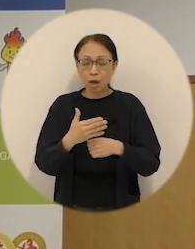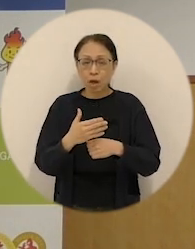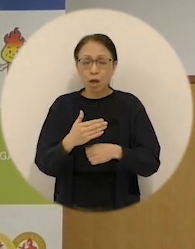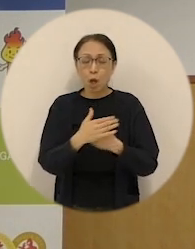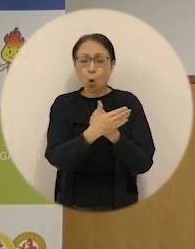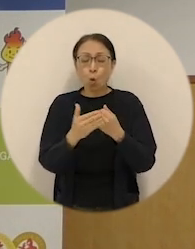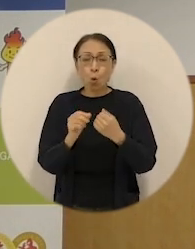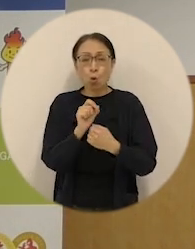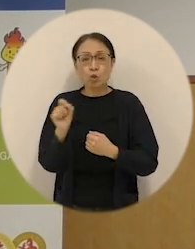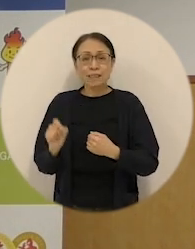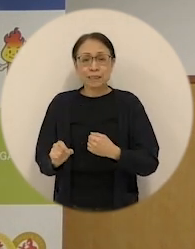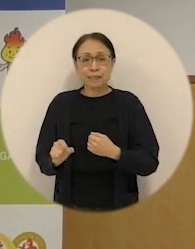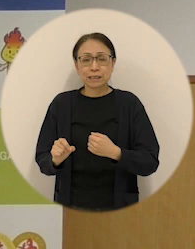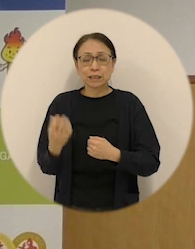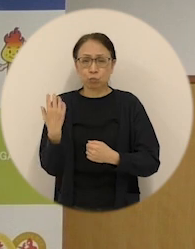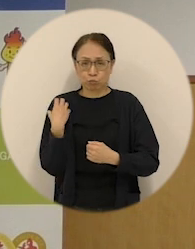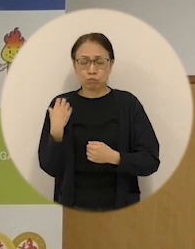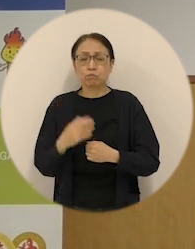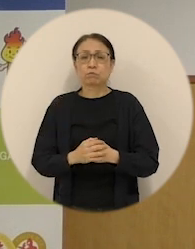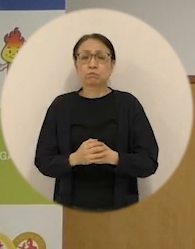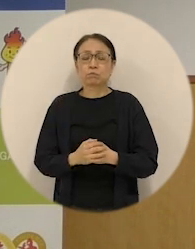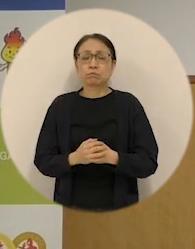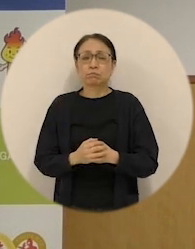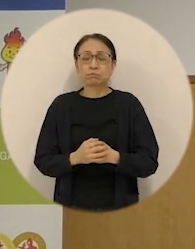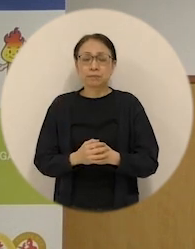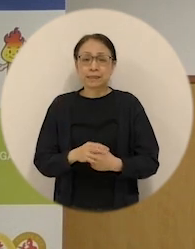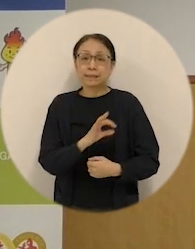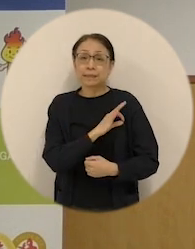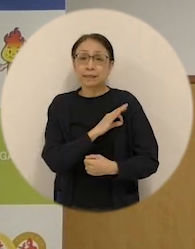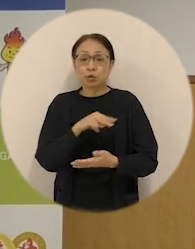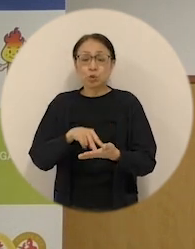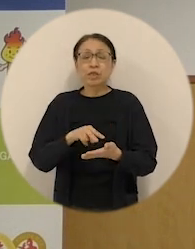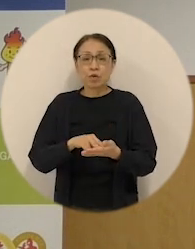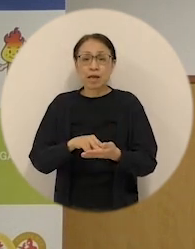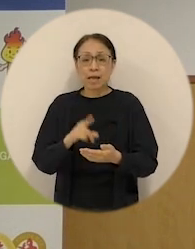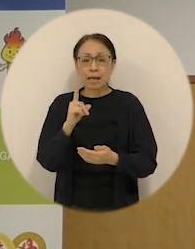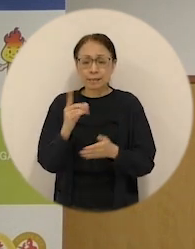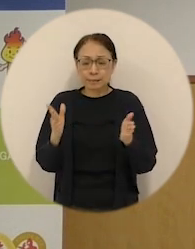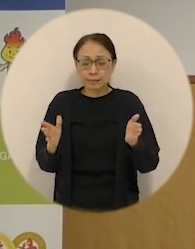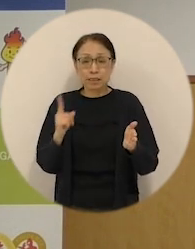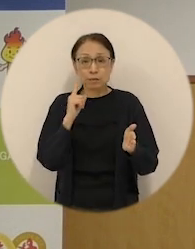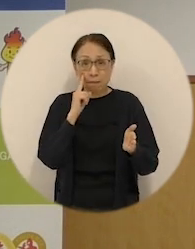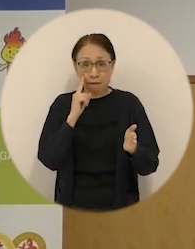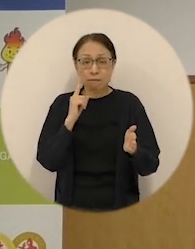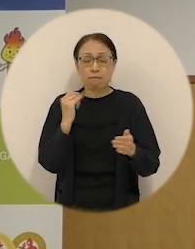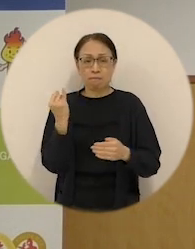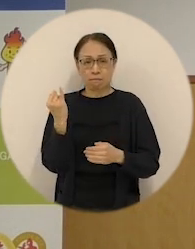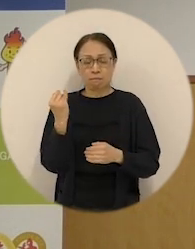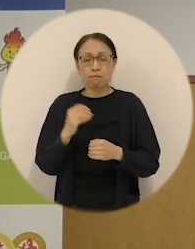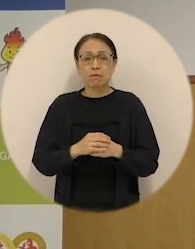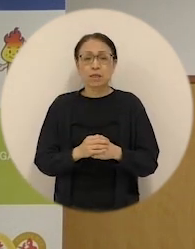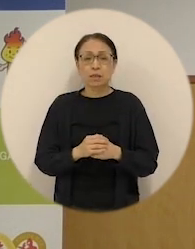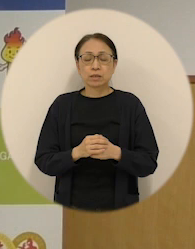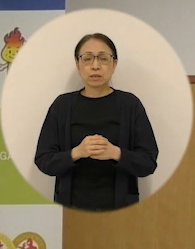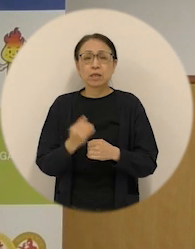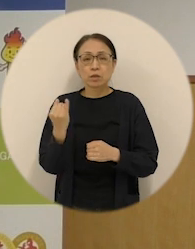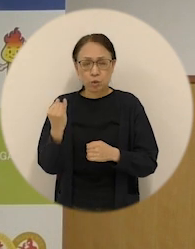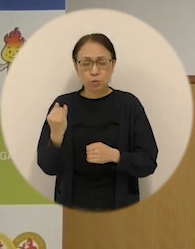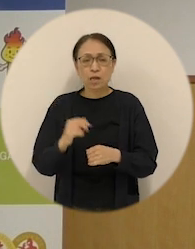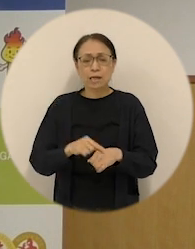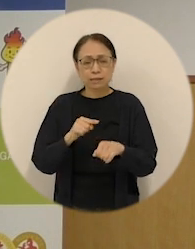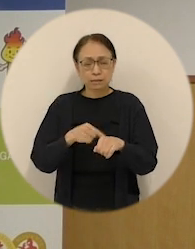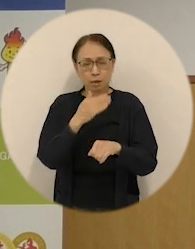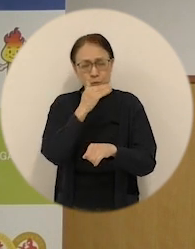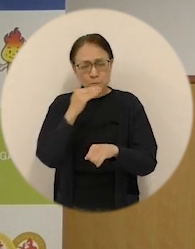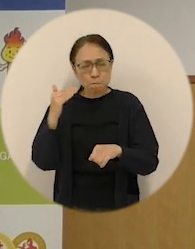められております。人権擁護委員は現在1期目であります。兵頭さんは人格高潔にして